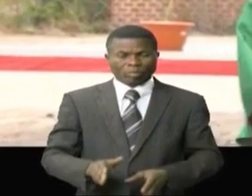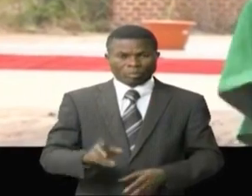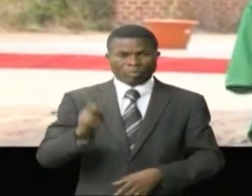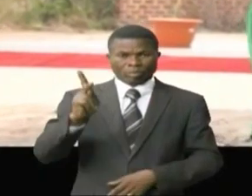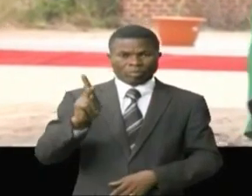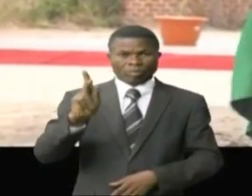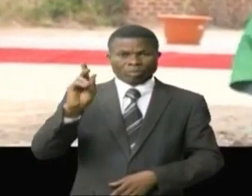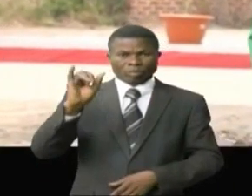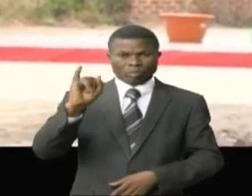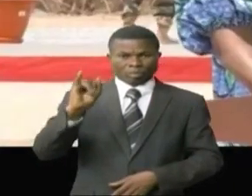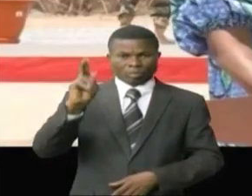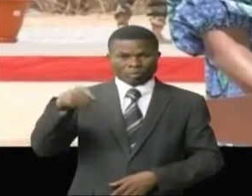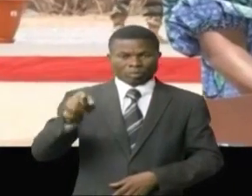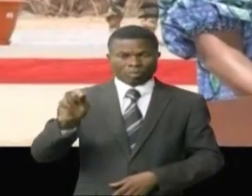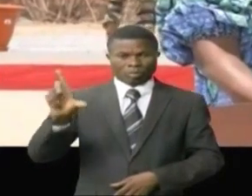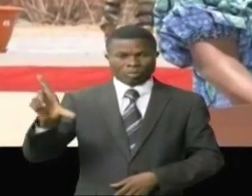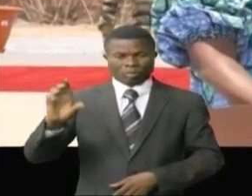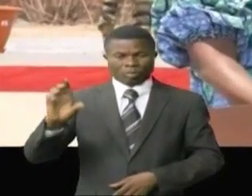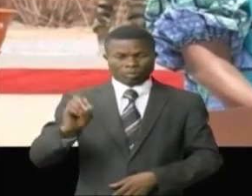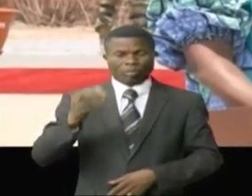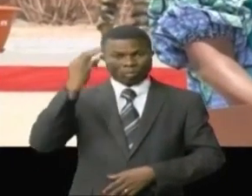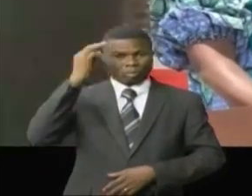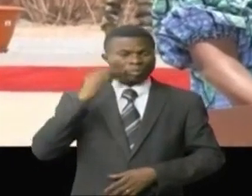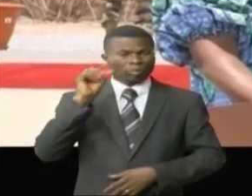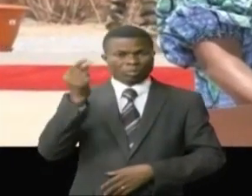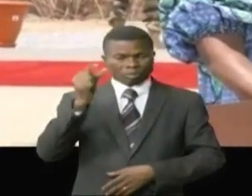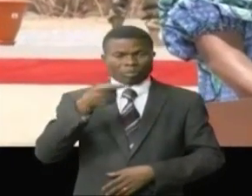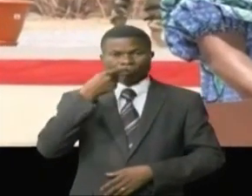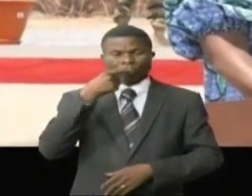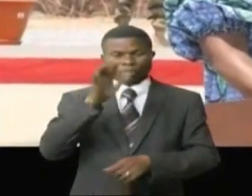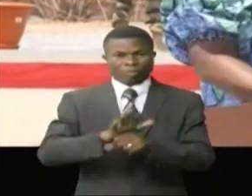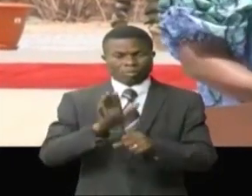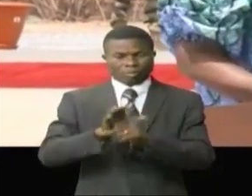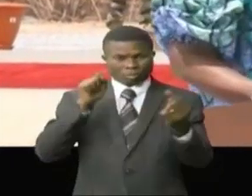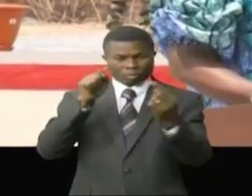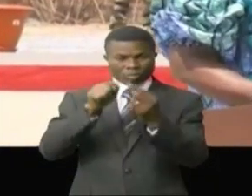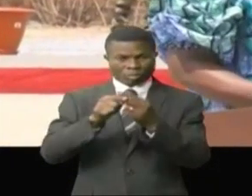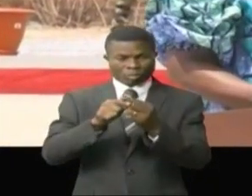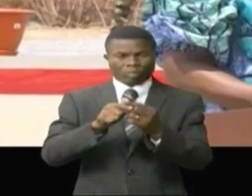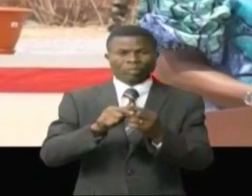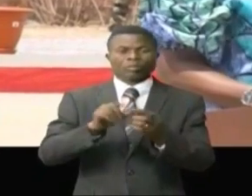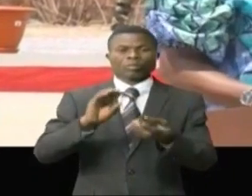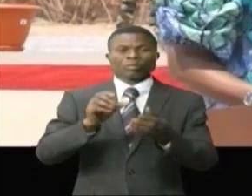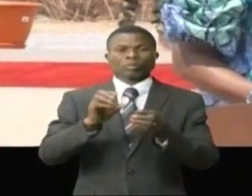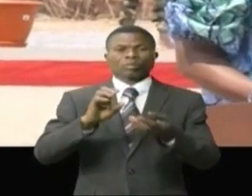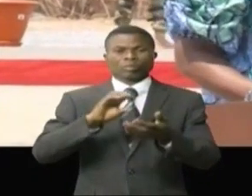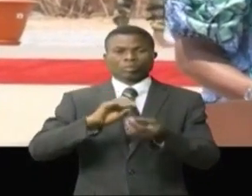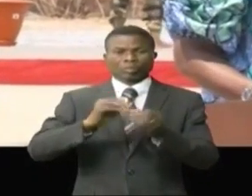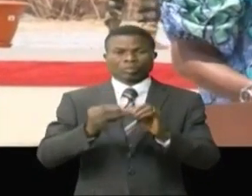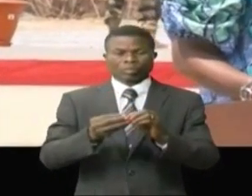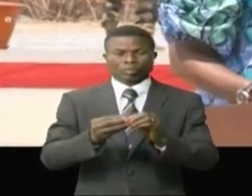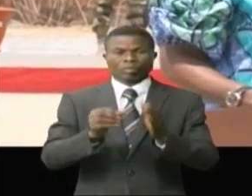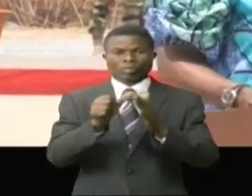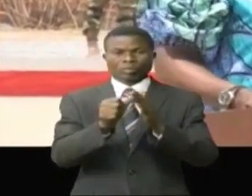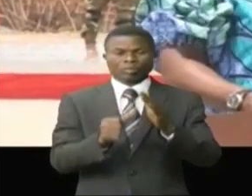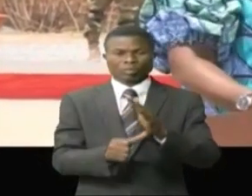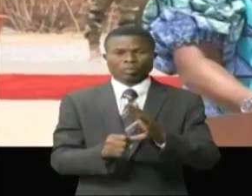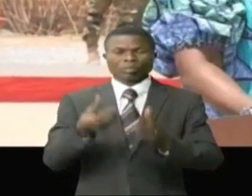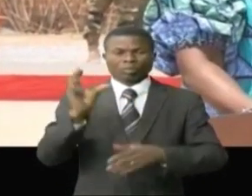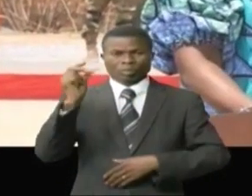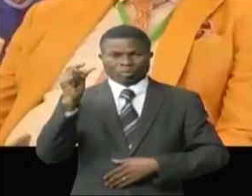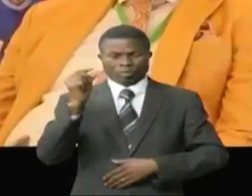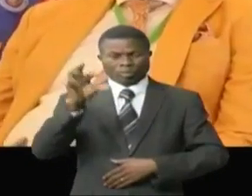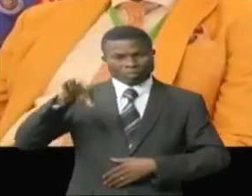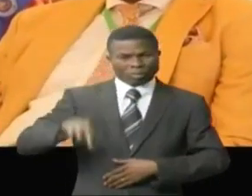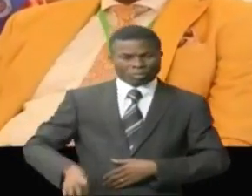des mines Antoinette Samba, ont planché sur l'objectif principal du code minier d'assurer le bénéfice intégral